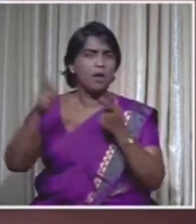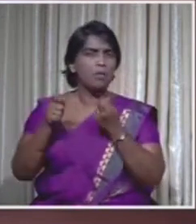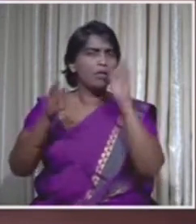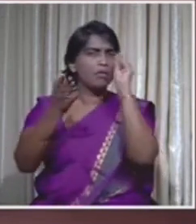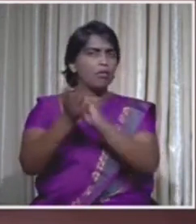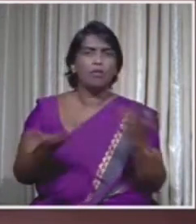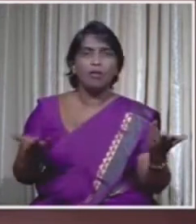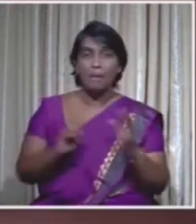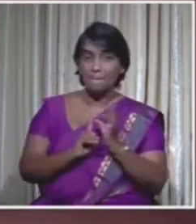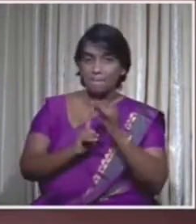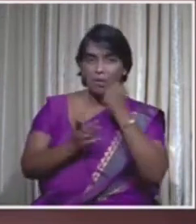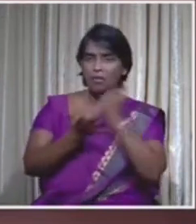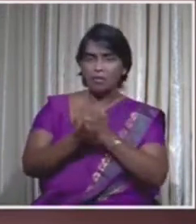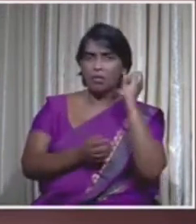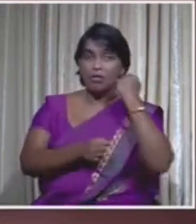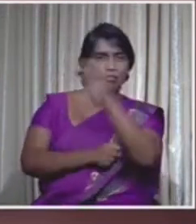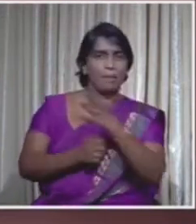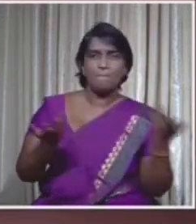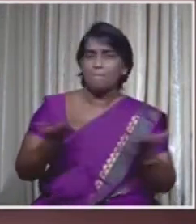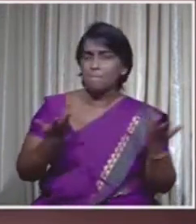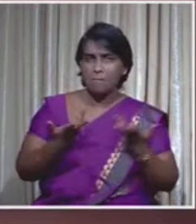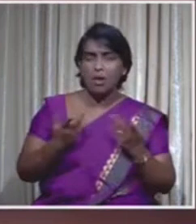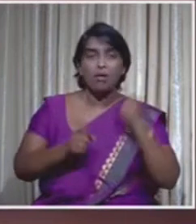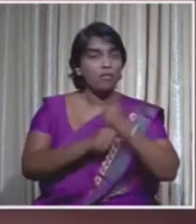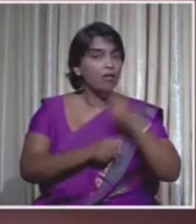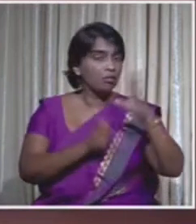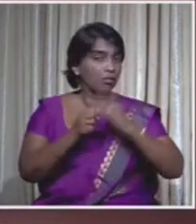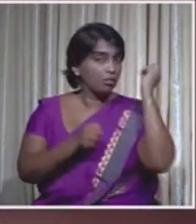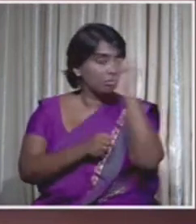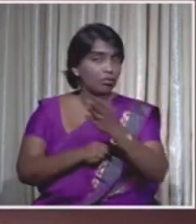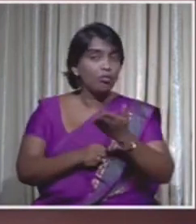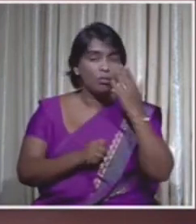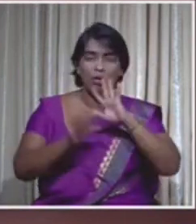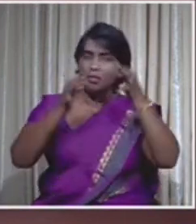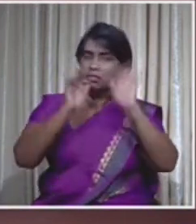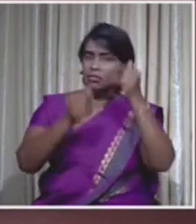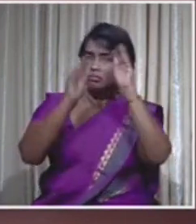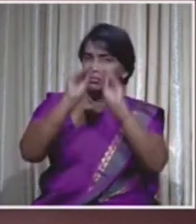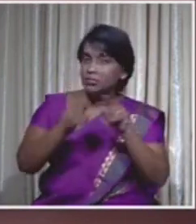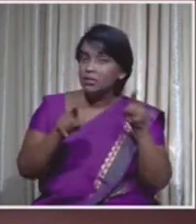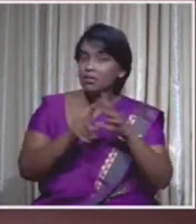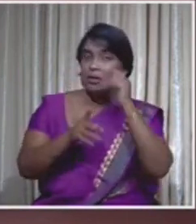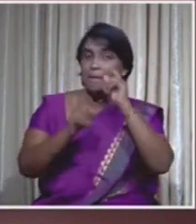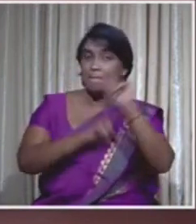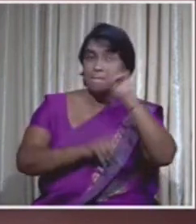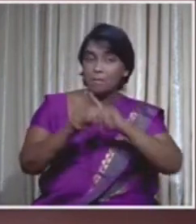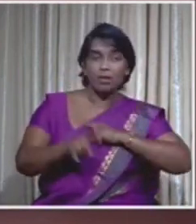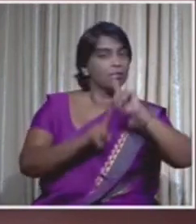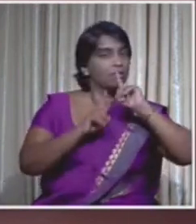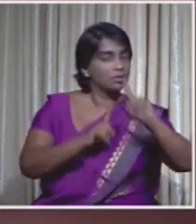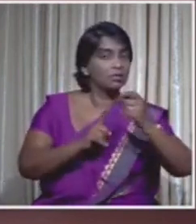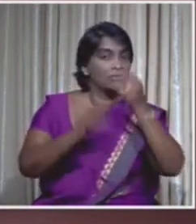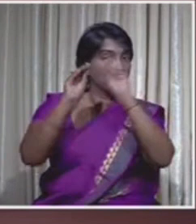එහෙම පුද්ගලික account වලට බහණ්ඩාගාරයෙන් සල්ලි දාන්න බෑ බහණ්ඩාගාරයෙන් සල්ලි දාන්න පුළුවන්කම තිබෙන්නේ නිසි පරිදි වැය ශීර්ෂයකට පාර්ලිමේන්තුවට ගෙනල්ලා ඒ